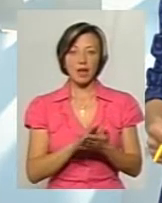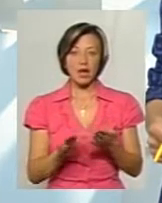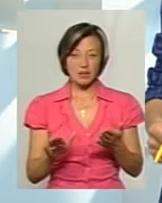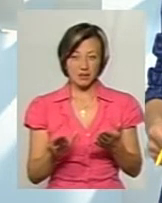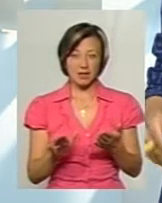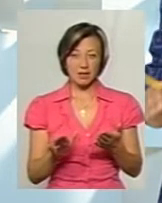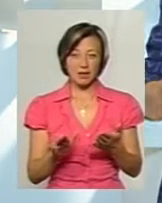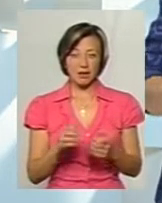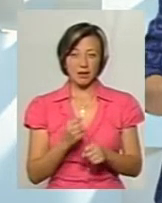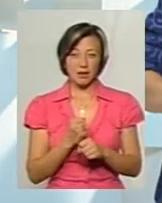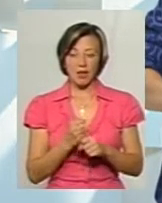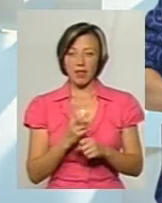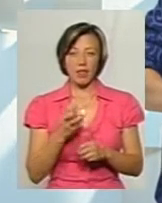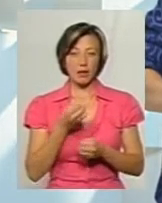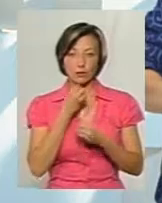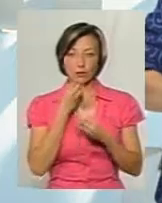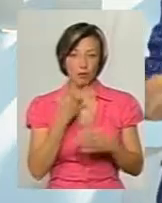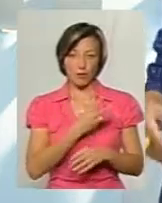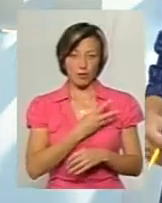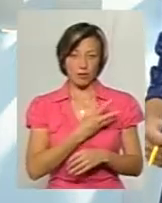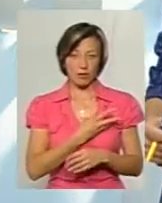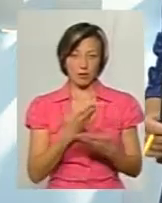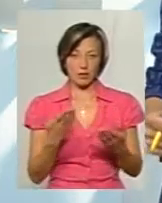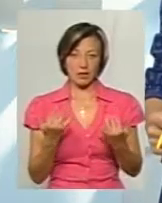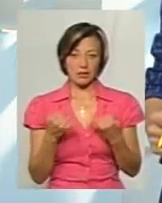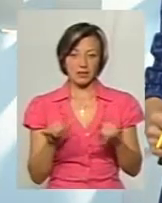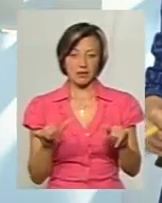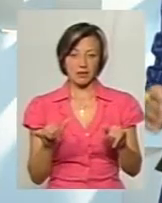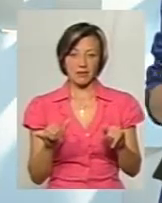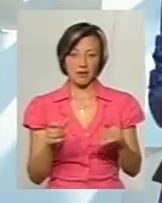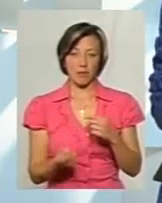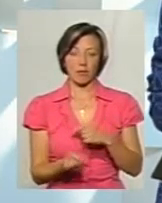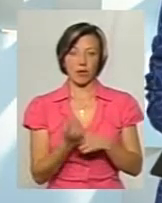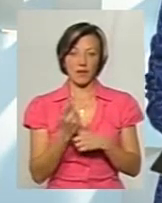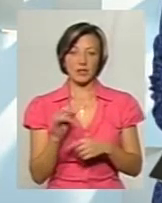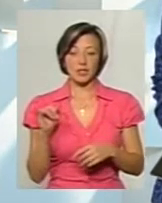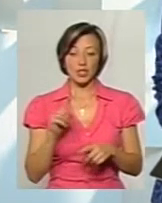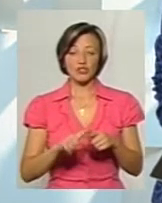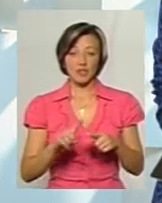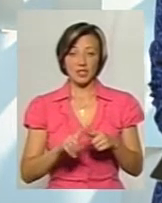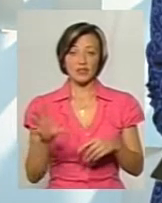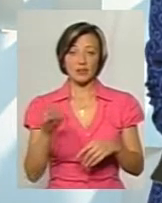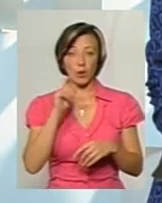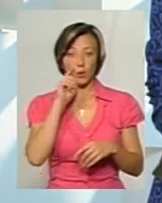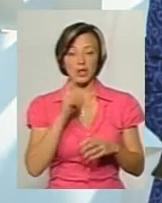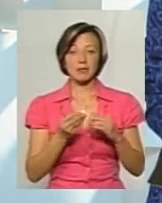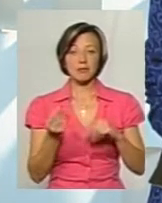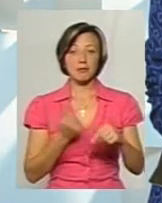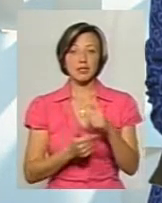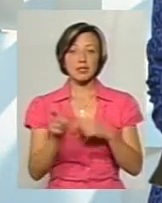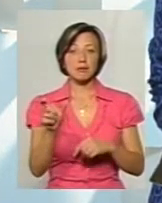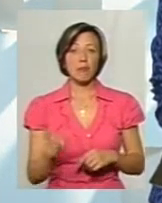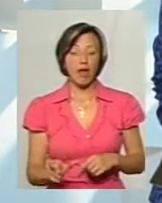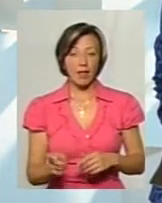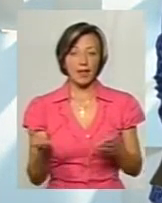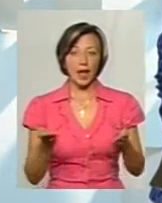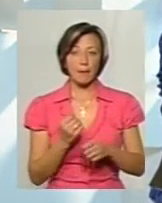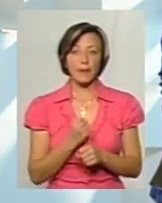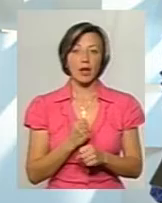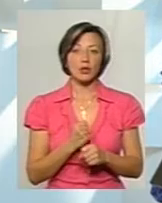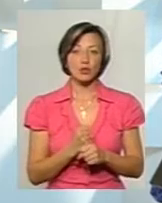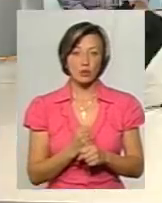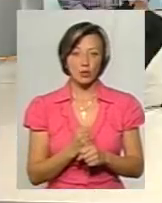з доброї волі, не з доброго дива, і, мабуть, скоріш за все, український бізнесмен, який працює